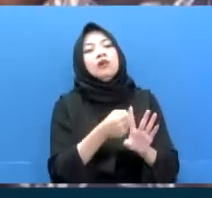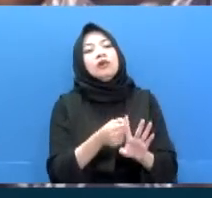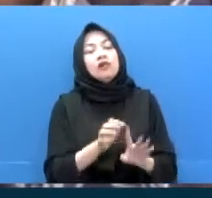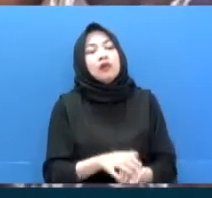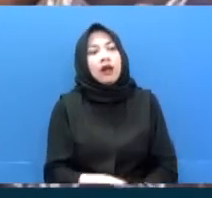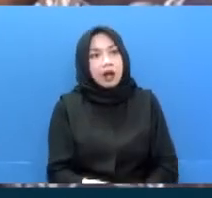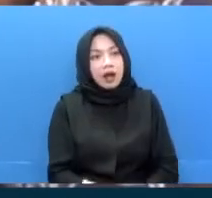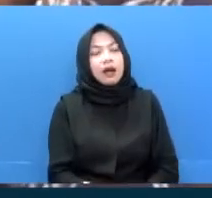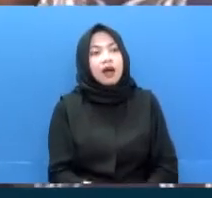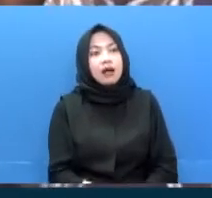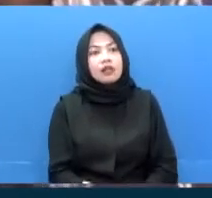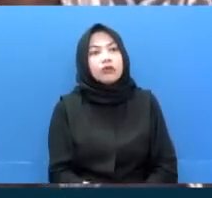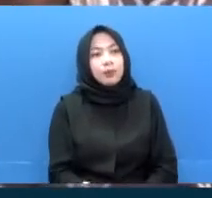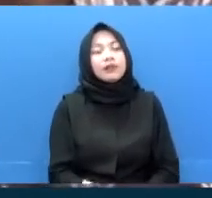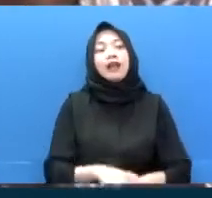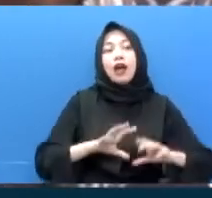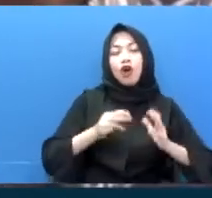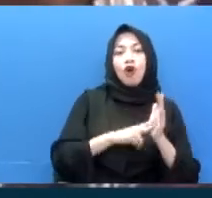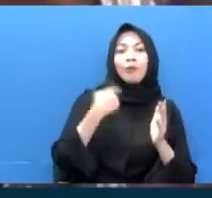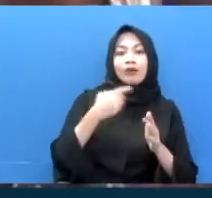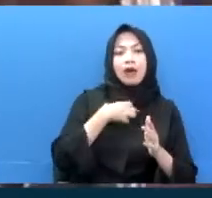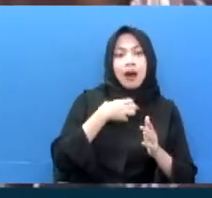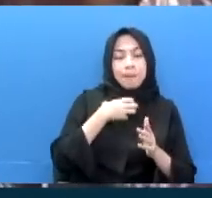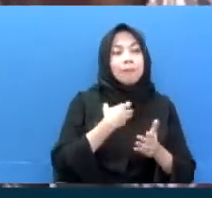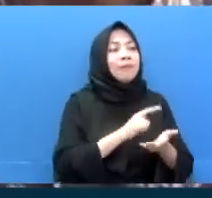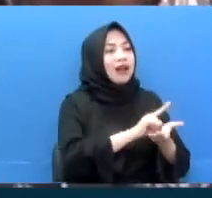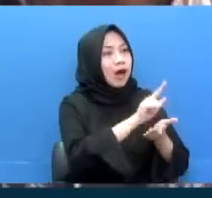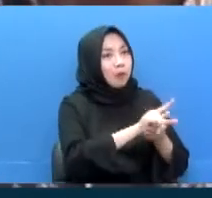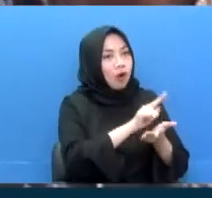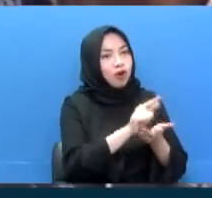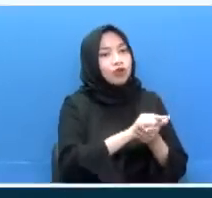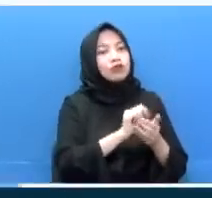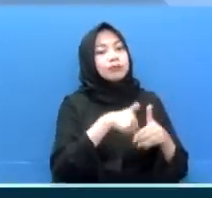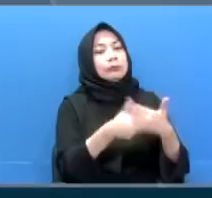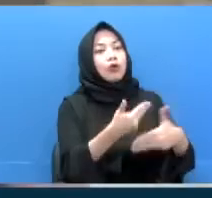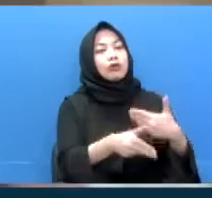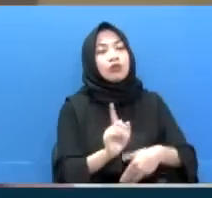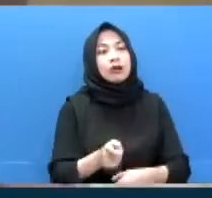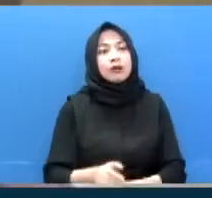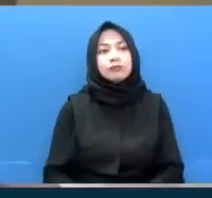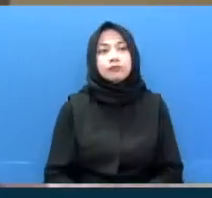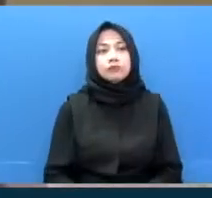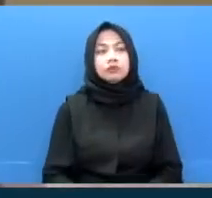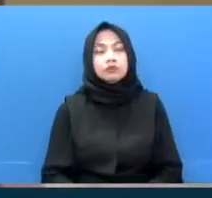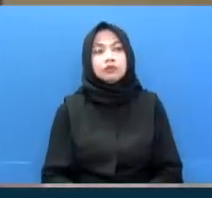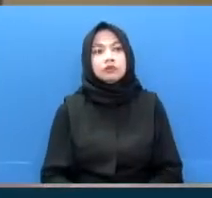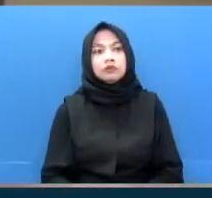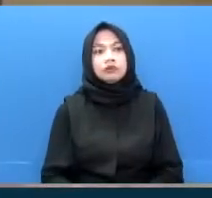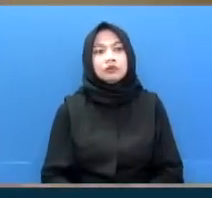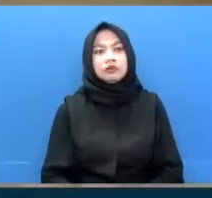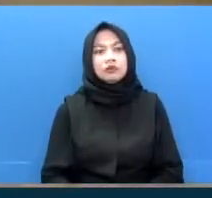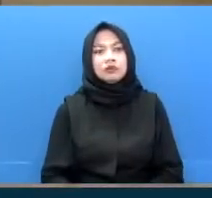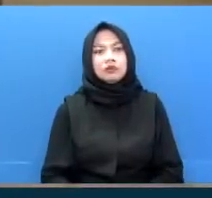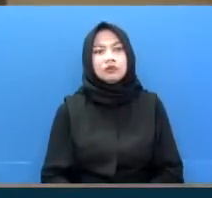ada laporan dan balasan dari komnasam untuk ditindak lanjuti tentang penganiayaan tersebut di oleh orang yang